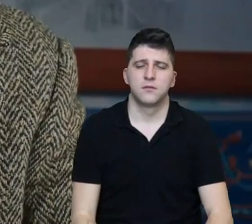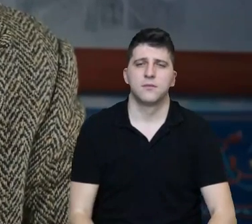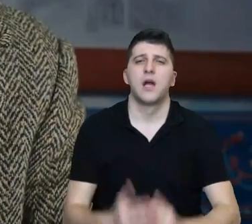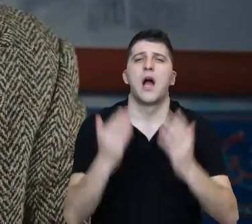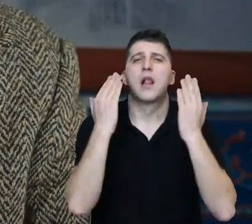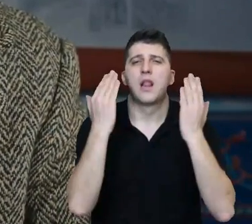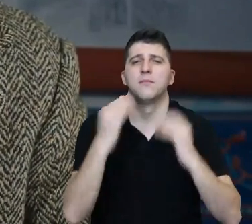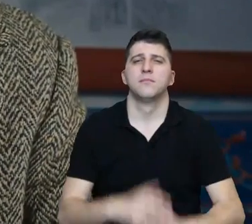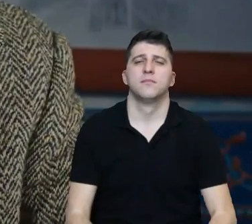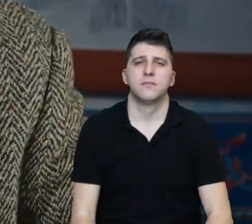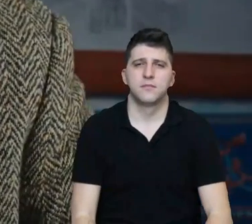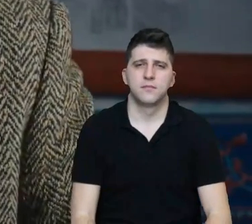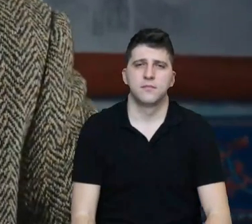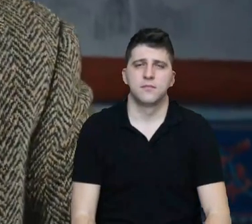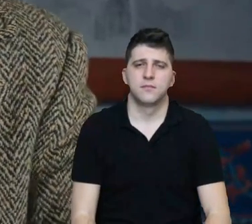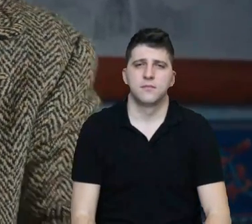Allah'ım.